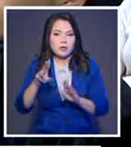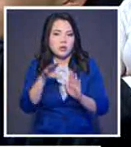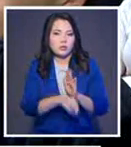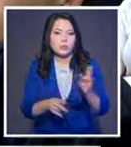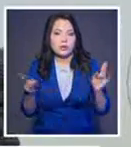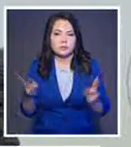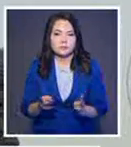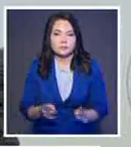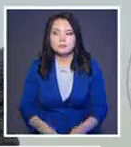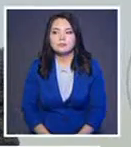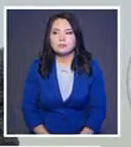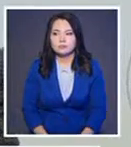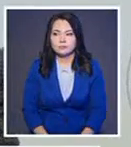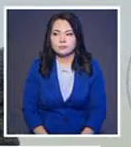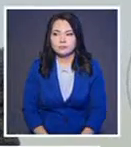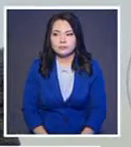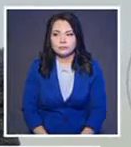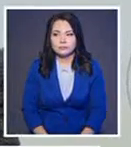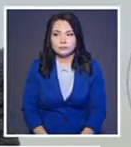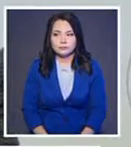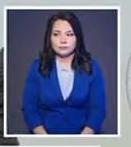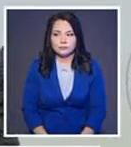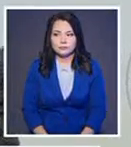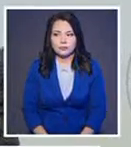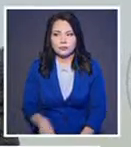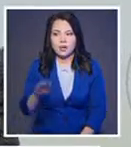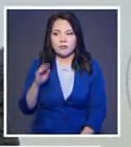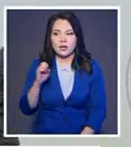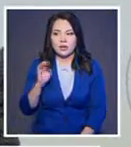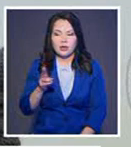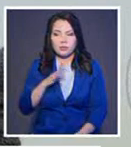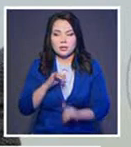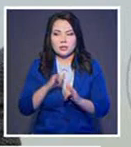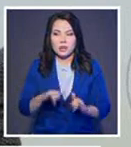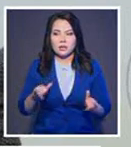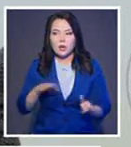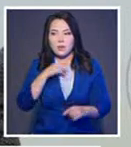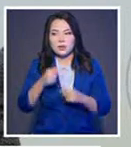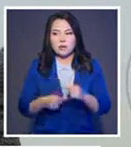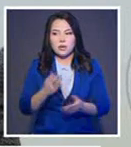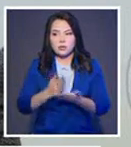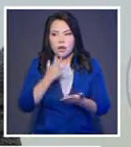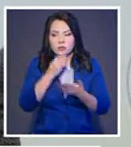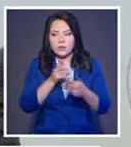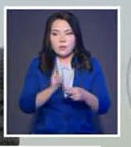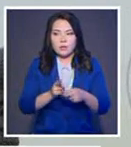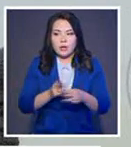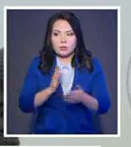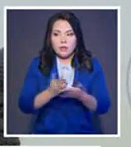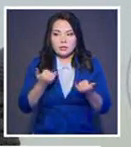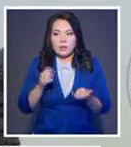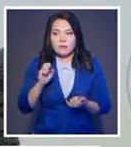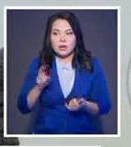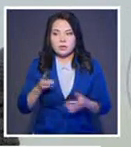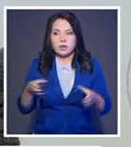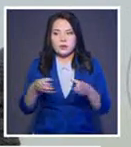тиіс. Фейковые информационные технологии масштабно. Фейктердің көптеп таралуынан дәстүрлі медиа нарыққа нұқсан келіп жатыр. Бұл бақ өкілдері